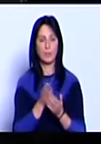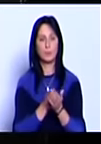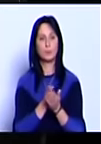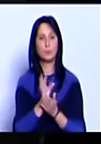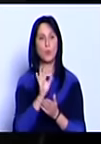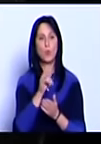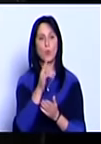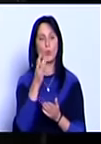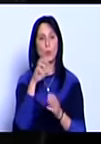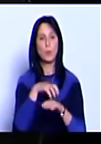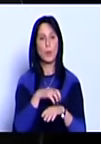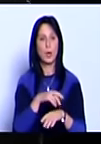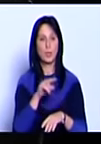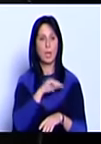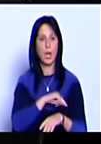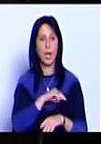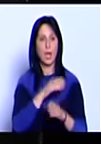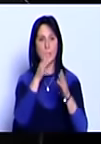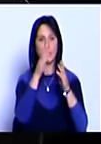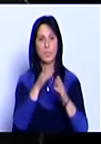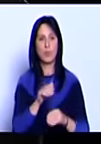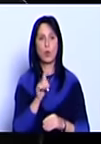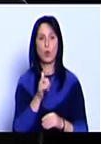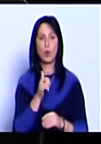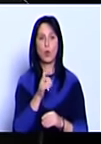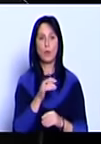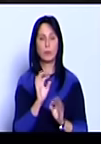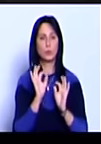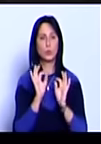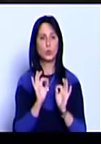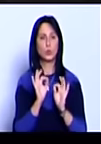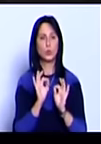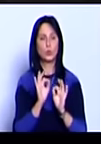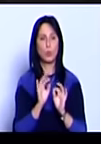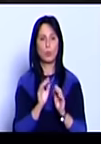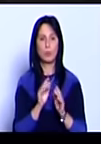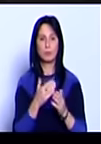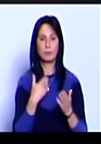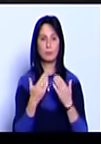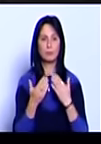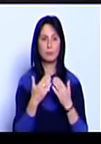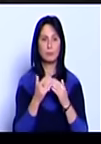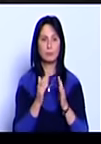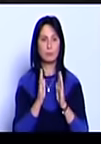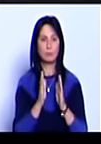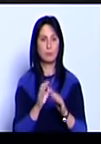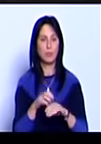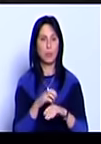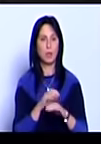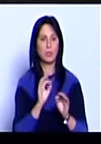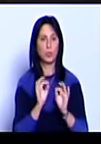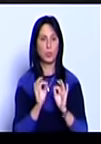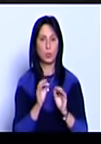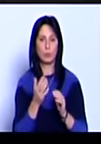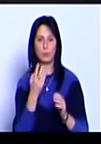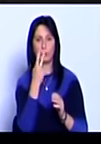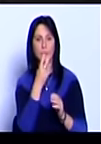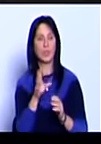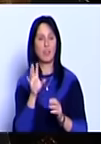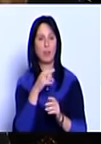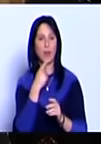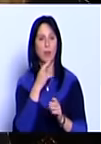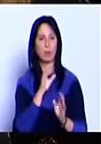ორიენტაციაზე, იდეოლოგიურზე. თქვენ გახასიათებენ როგორც ზომიერი კონსერვატიზმის მიმდევარ პარტიას, გარედან ესე ხედავთ ყოველ